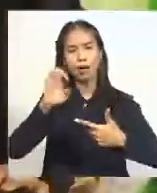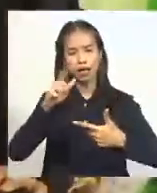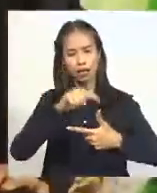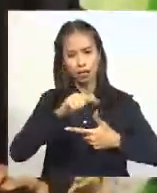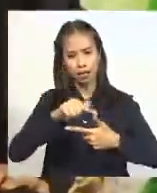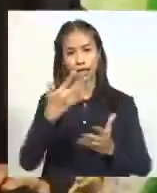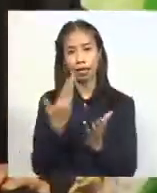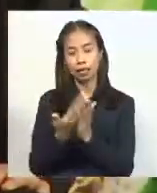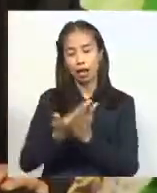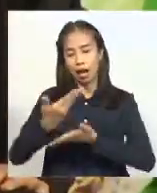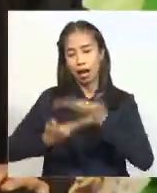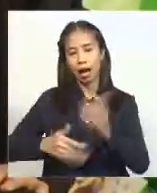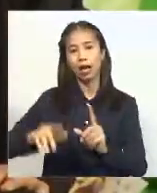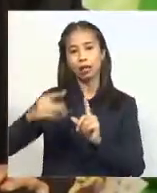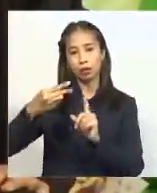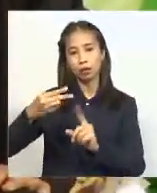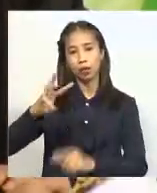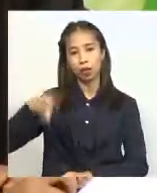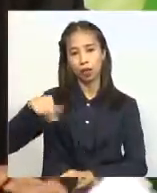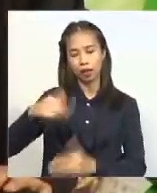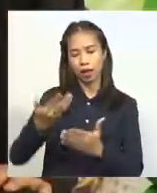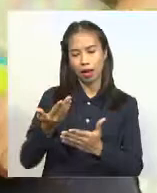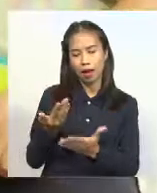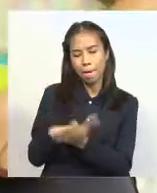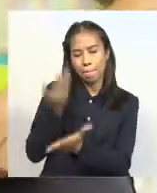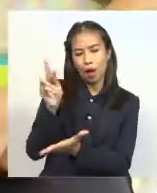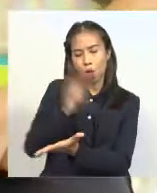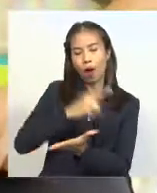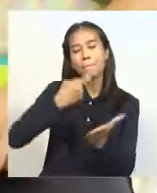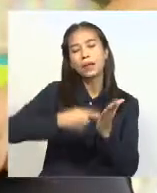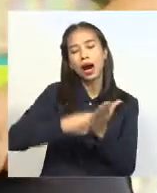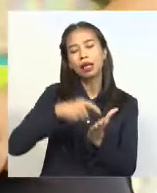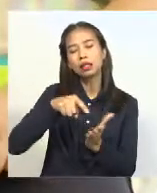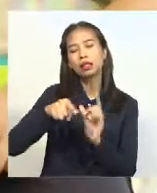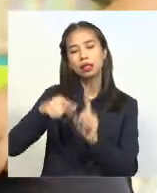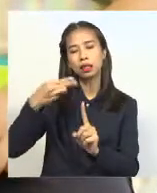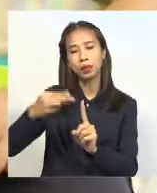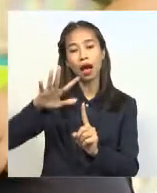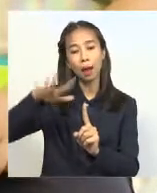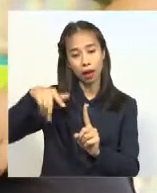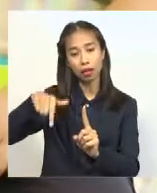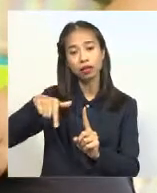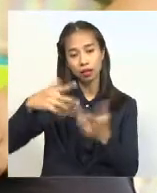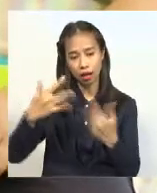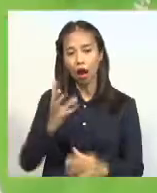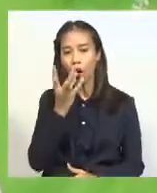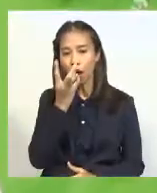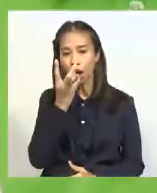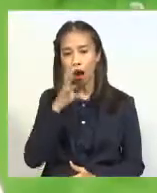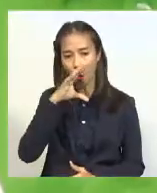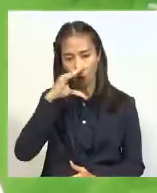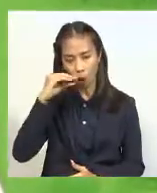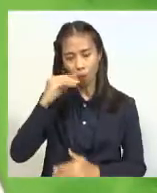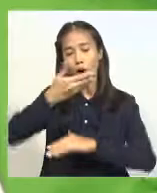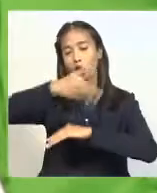ละ 16,723 บาทสูงกว่าราคาประกันที่ตันละ 15,000 บาทและราคาข้าวเปลือกหอมมะลิน